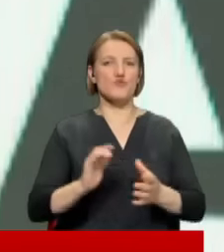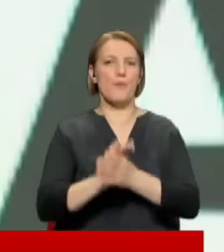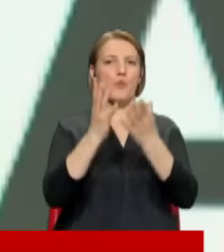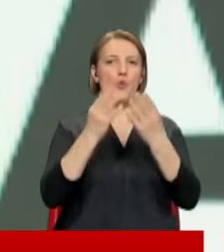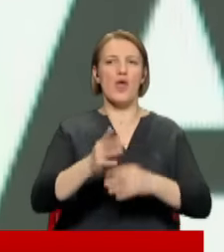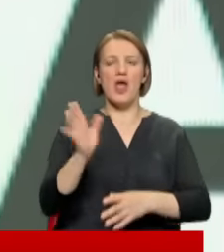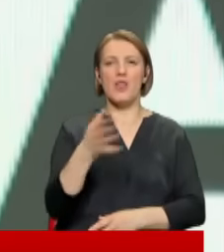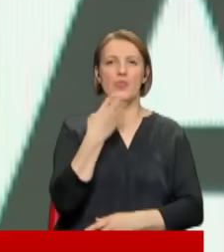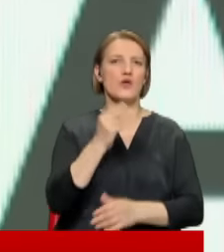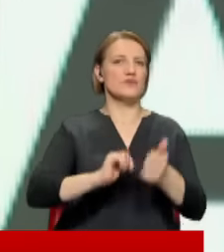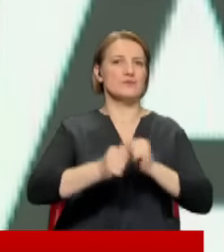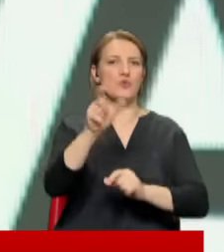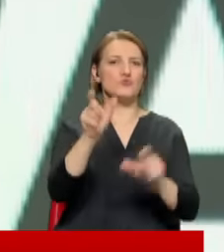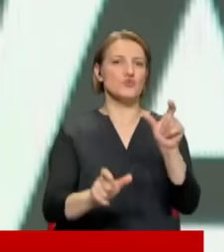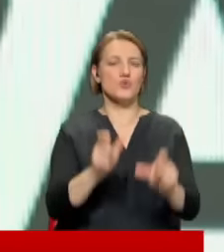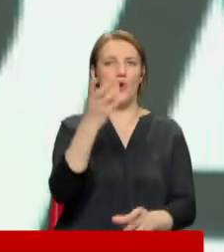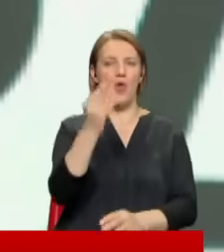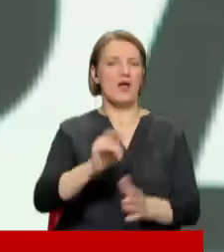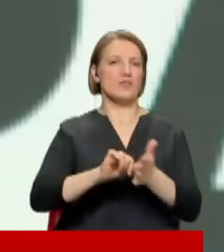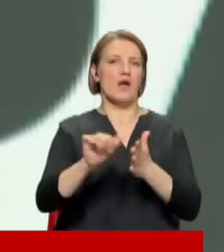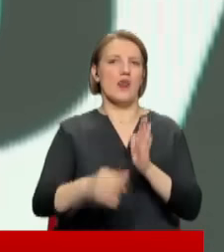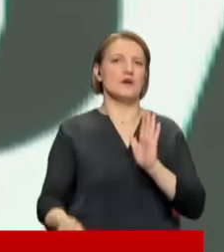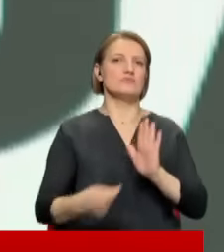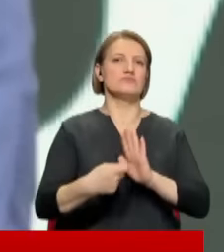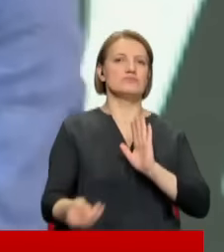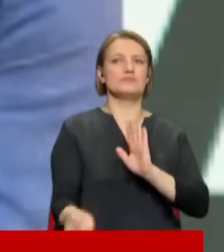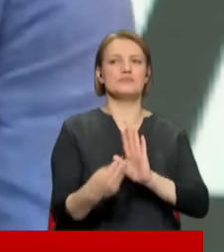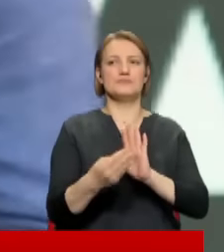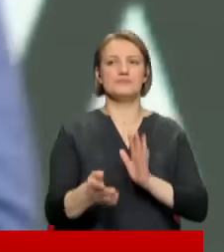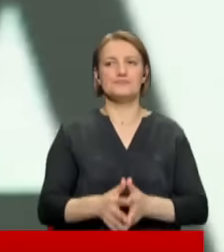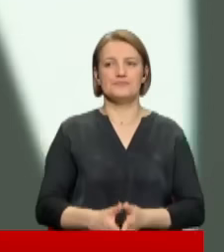olan en genç sporcu olarak tarihe geçti Alcaraz.